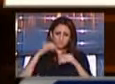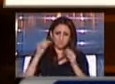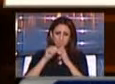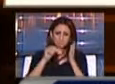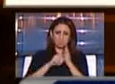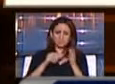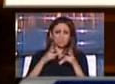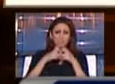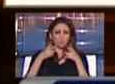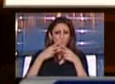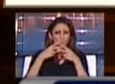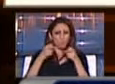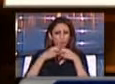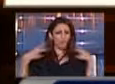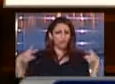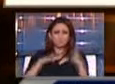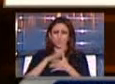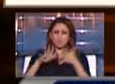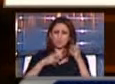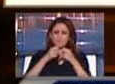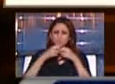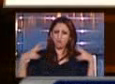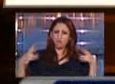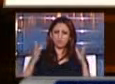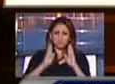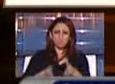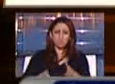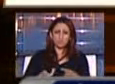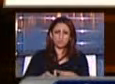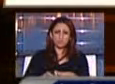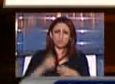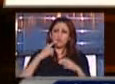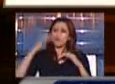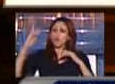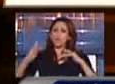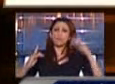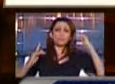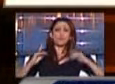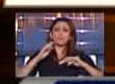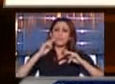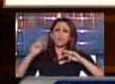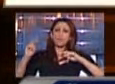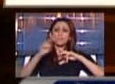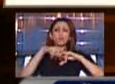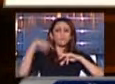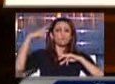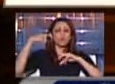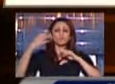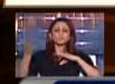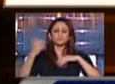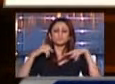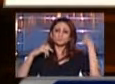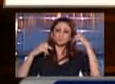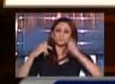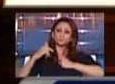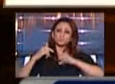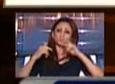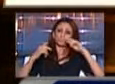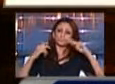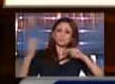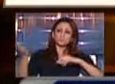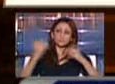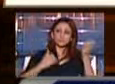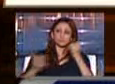دي تنتهي. يعني الامر واضح جدا يا اخوانا. اقعد وانا بقولها يعني الجميع الذين